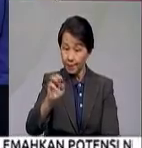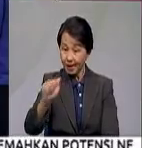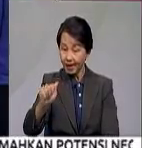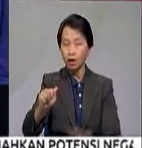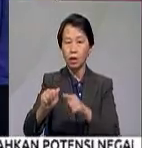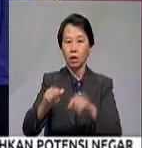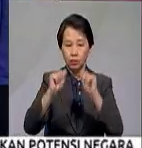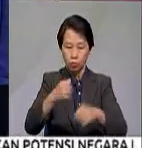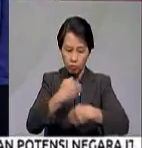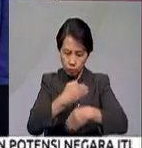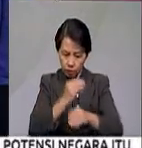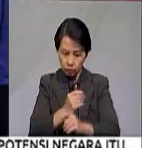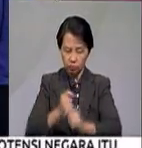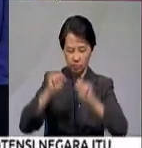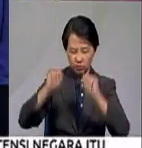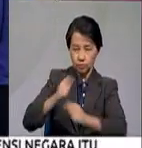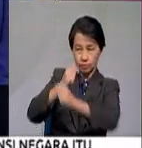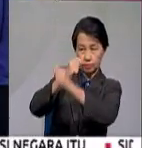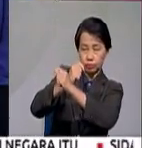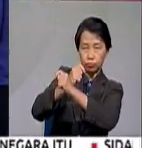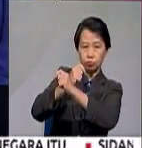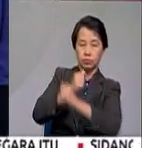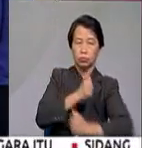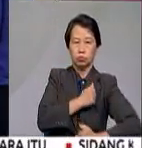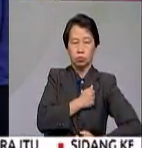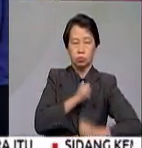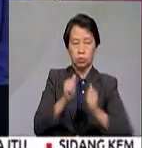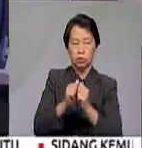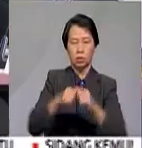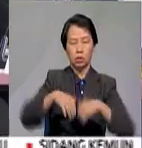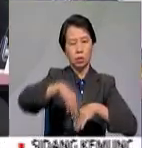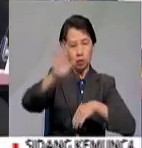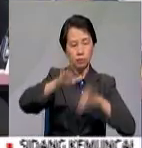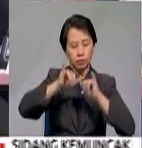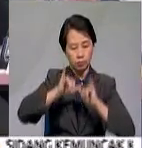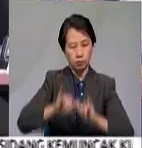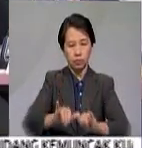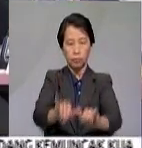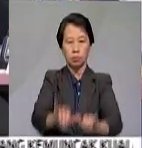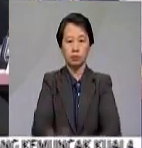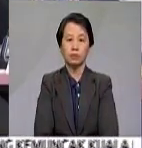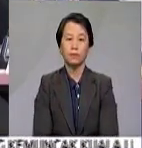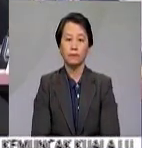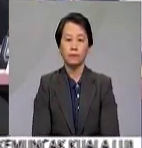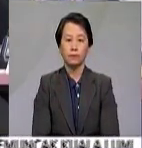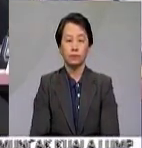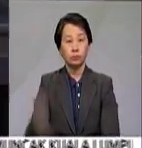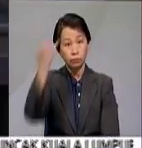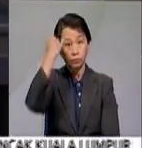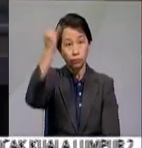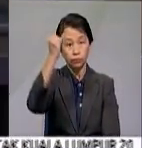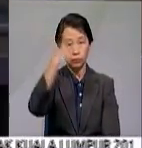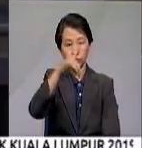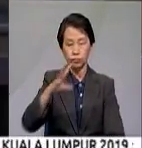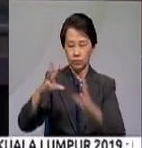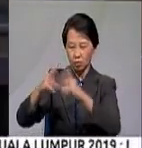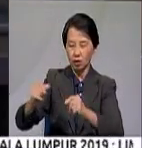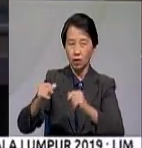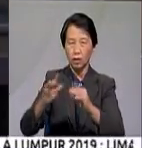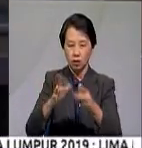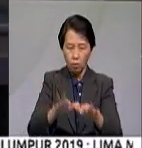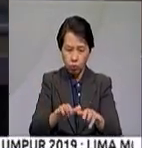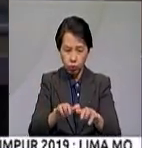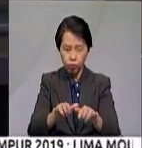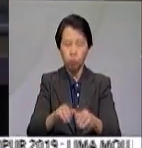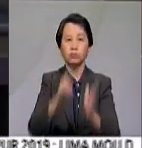membentuk keupayaan pertahanan dengan lebih holistik. inisiatif memerangi perang hibrid